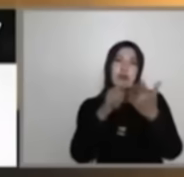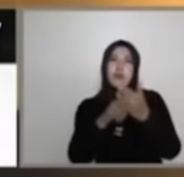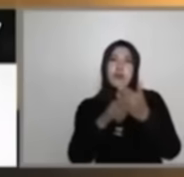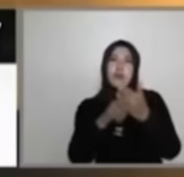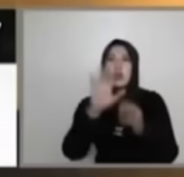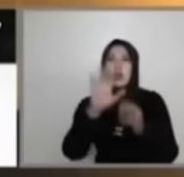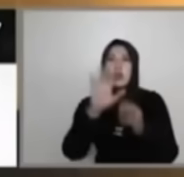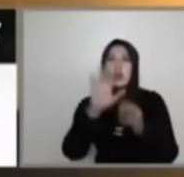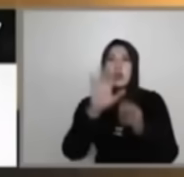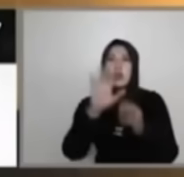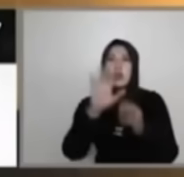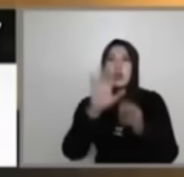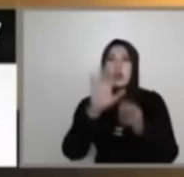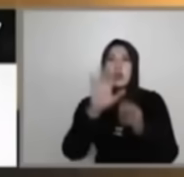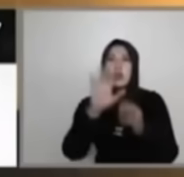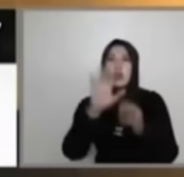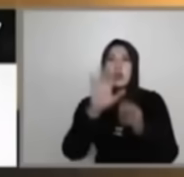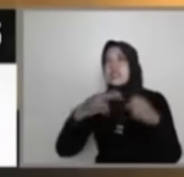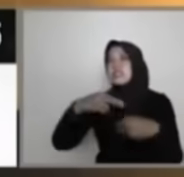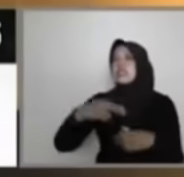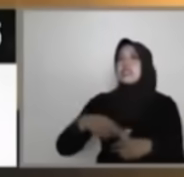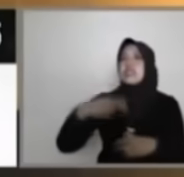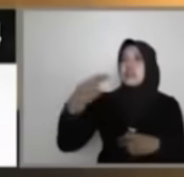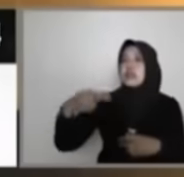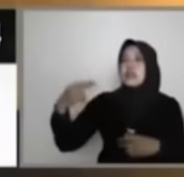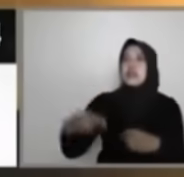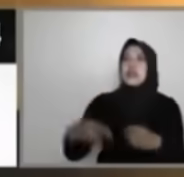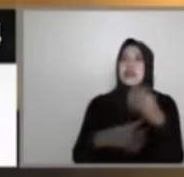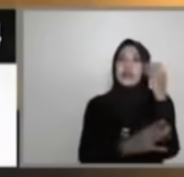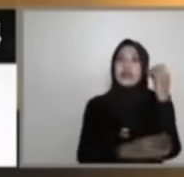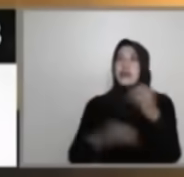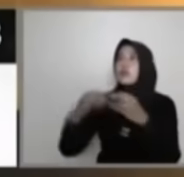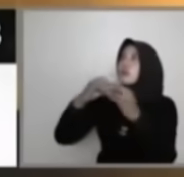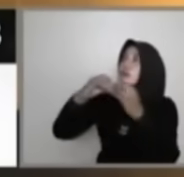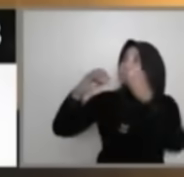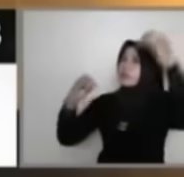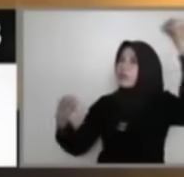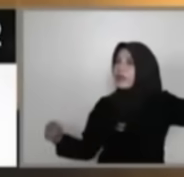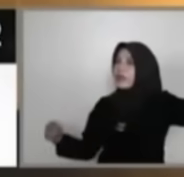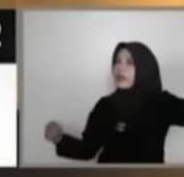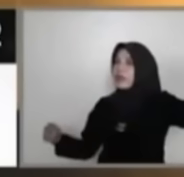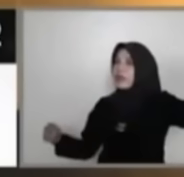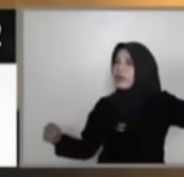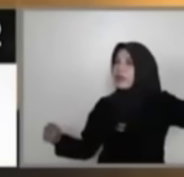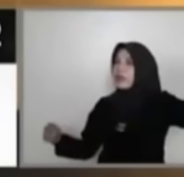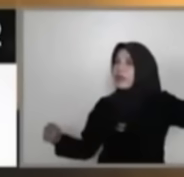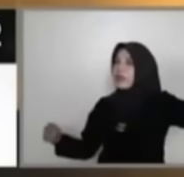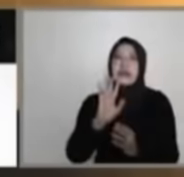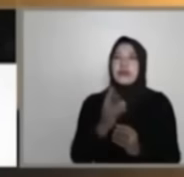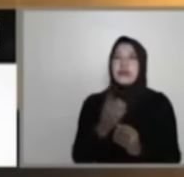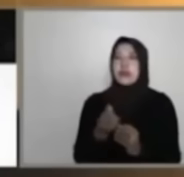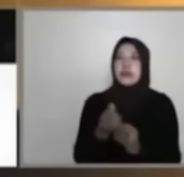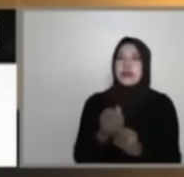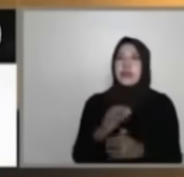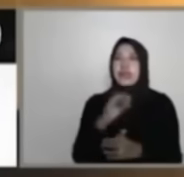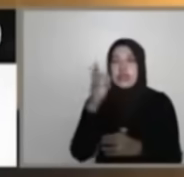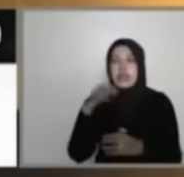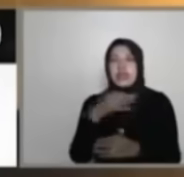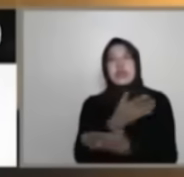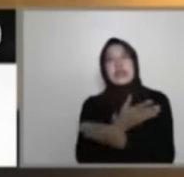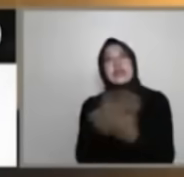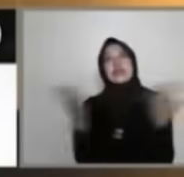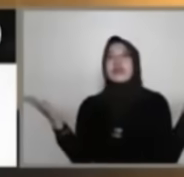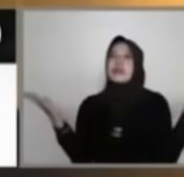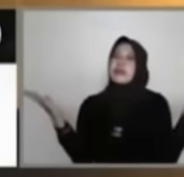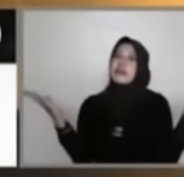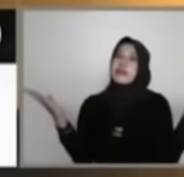Indonesia, nomor 1 termiskin di Sumatera. Apalagi suatu hari dana otsus tidak ada. Oleh karena itulah,